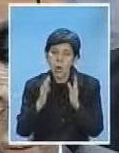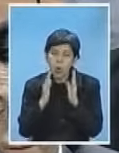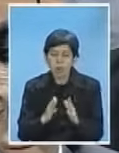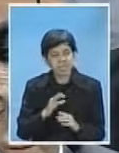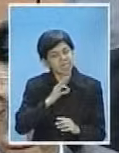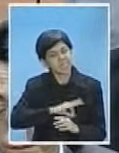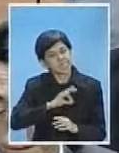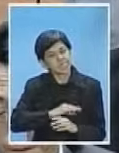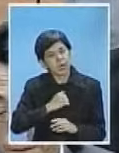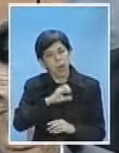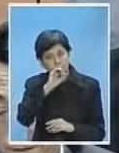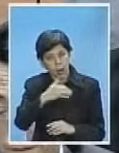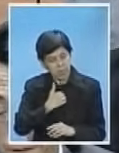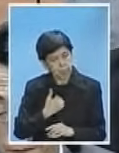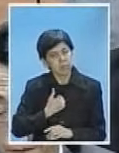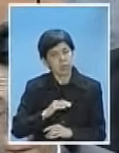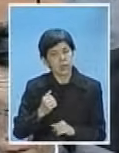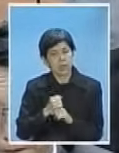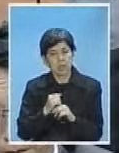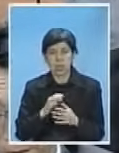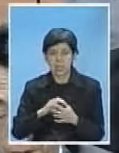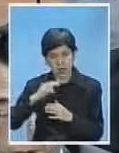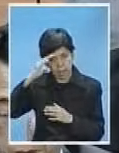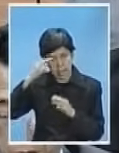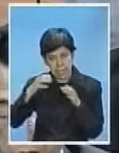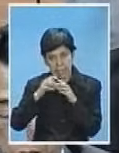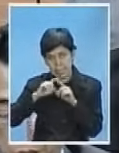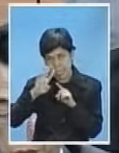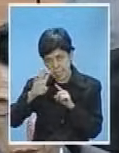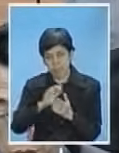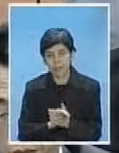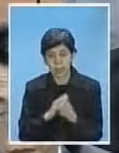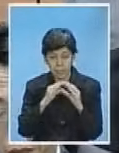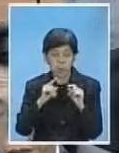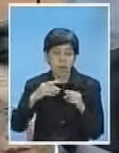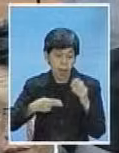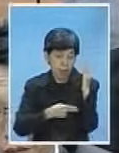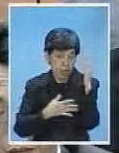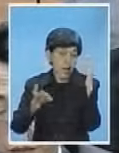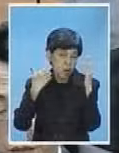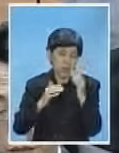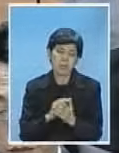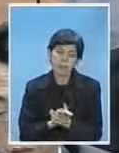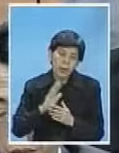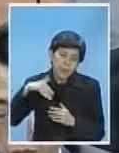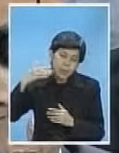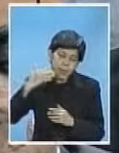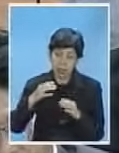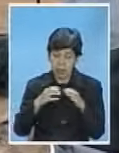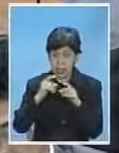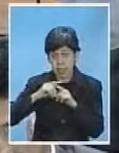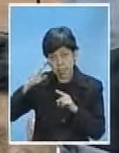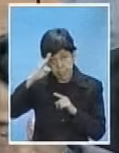ที่ไม่เห็นด้วยกล้าท้วงในที่ประชุมคือรองแม่ทัพภาค4ในการประชุมที่หาดใหญ่แล้วในที่สุดรองแม่ทัพภาค